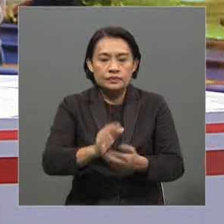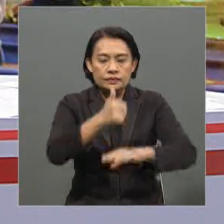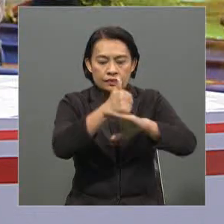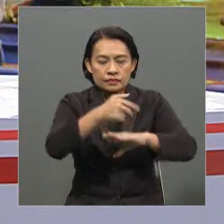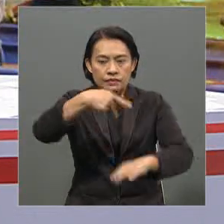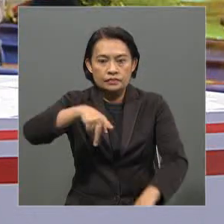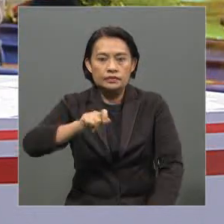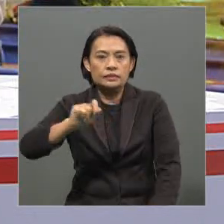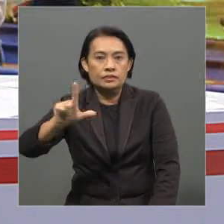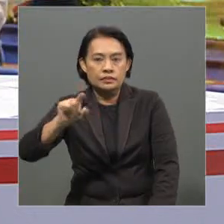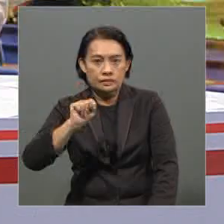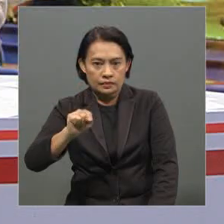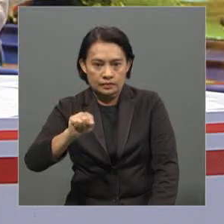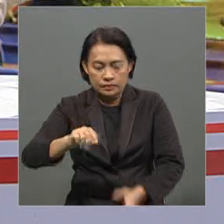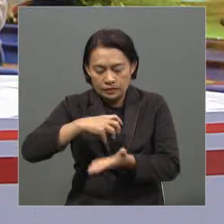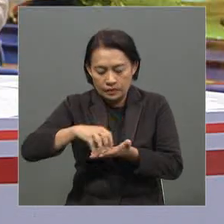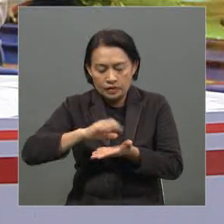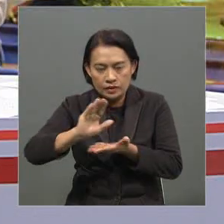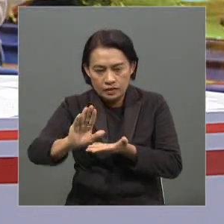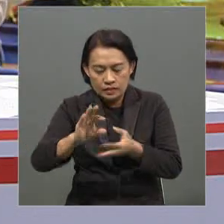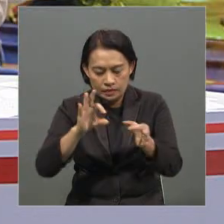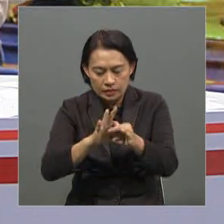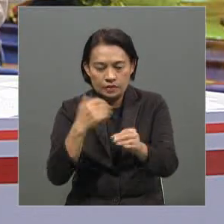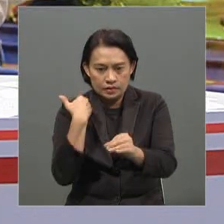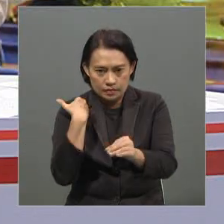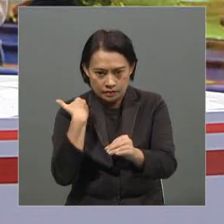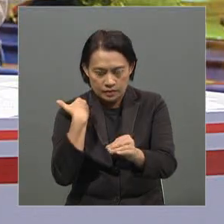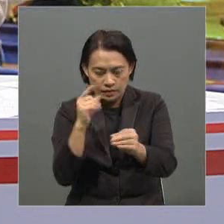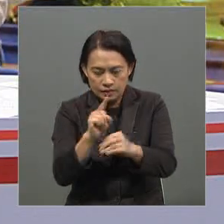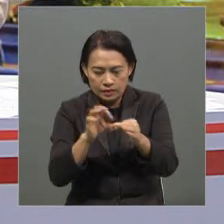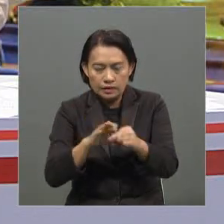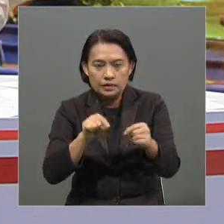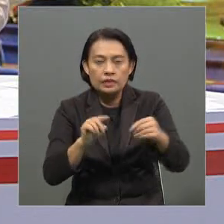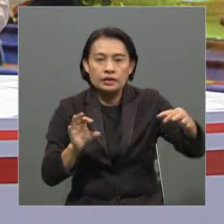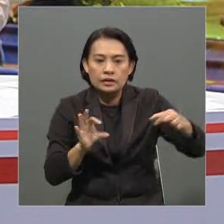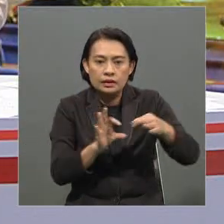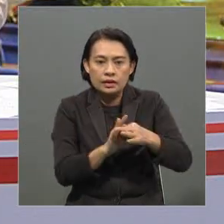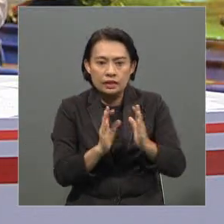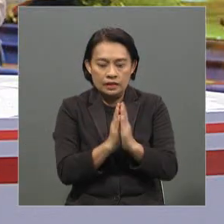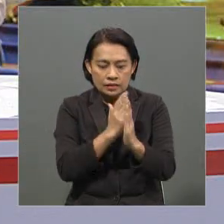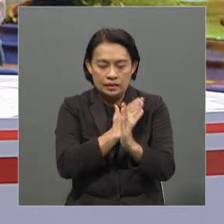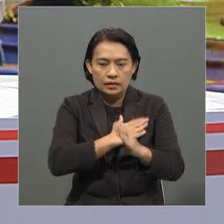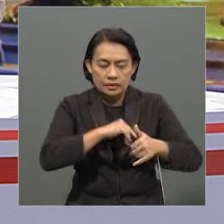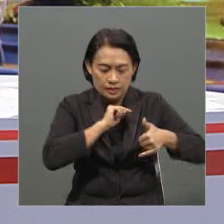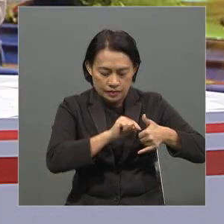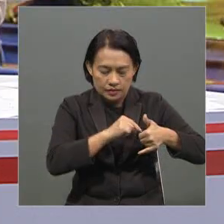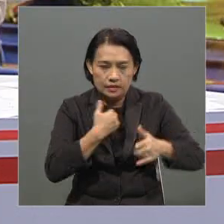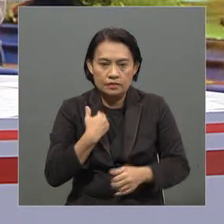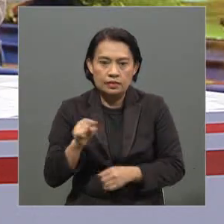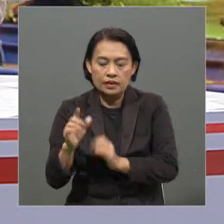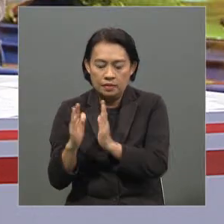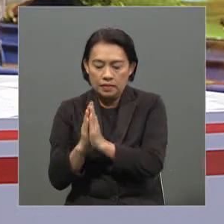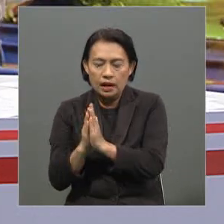ครับคือมีการเปิดเผยออกมาโดยทางเพจเพจนึงนะครับบอกว่ามันไปเกี่ยวข้องกับพระลูกวัดวัดนึงนะแต่ว่าไม่ใช่พระอาจารย์